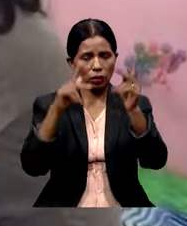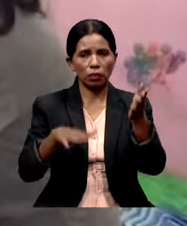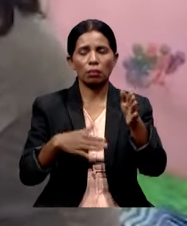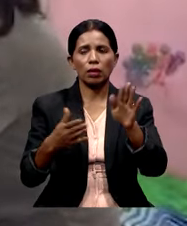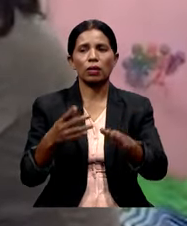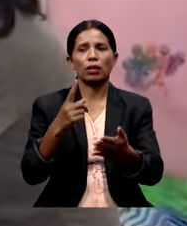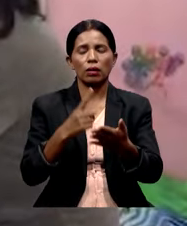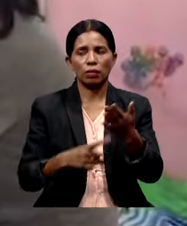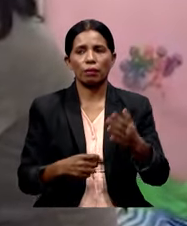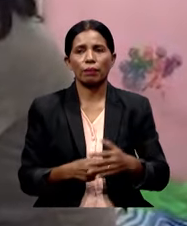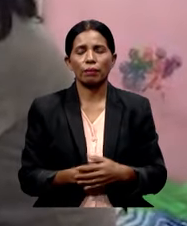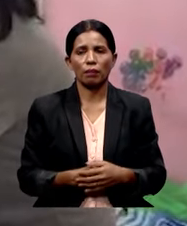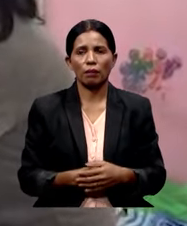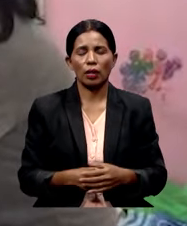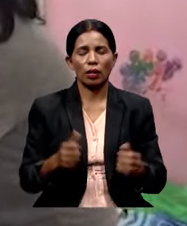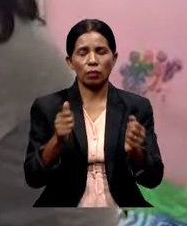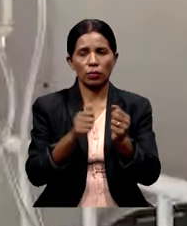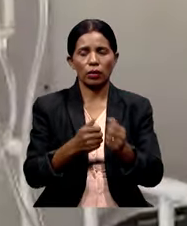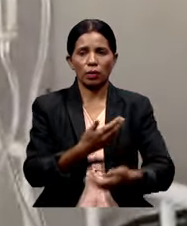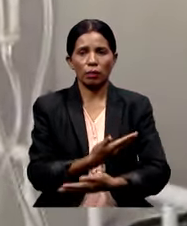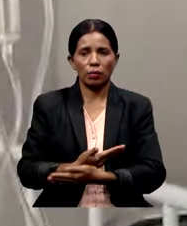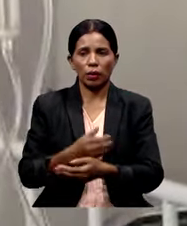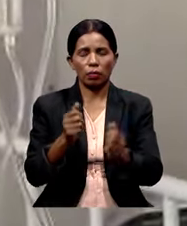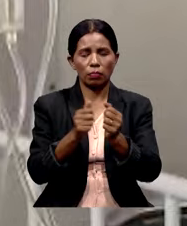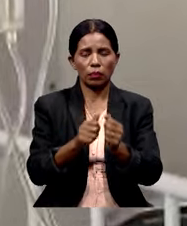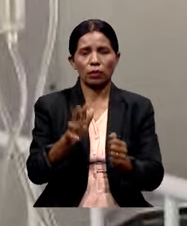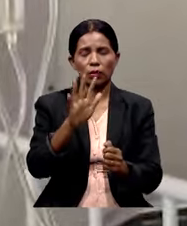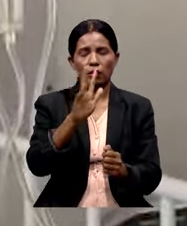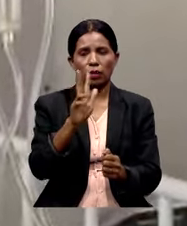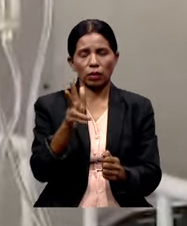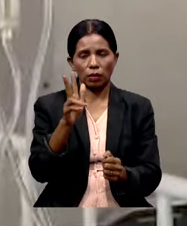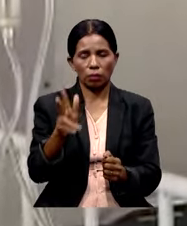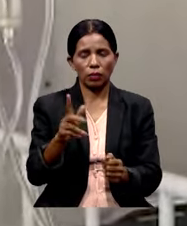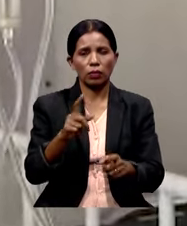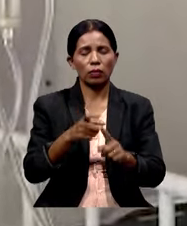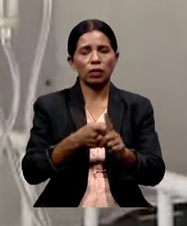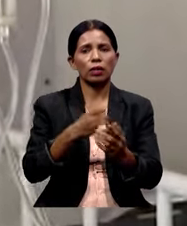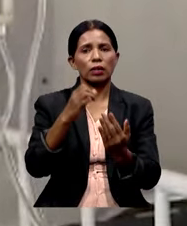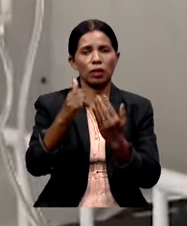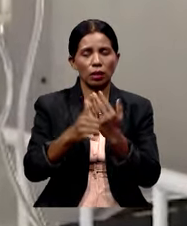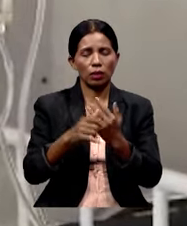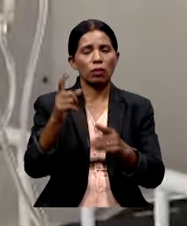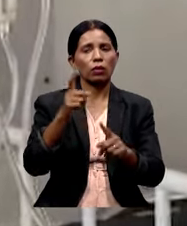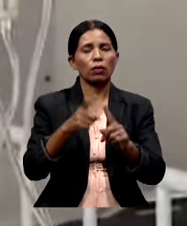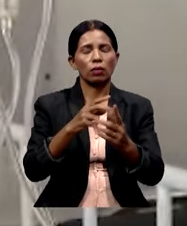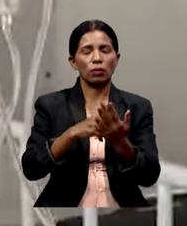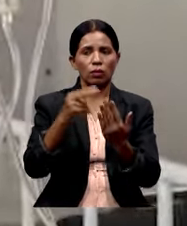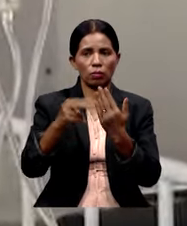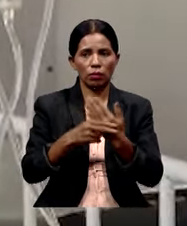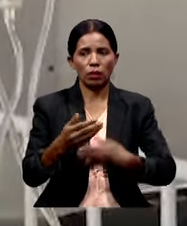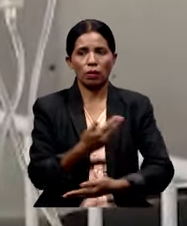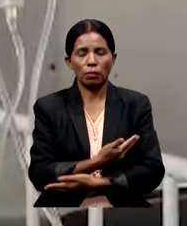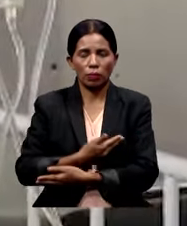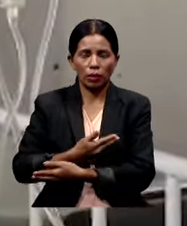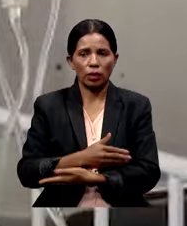Iane IFD ne ma hamutuk 30 husi janeiro to novembro ne ida mate ne neta bebe nebe mate ya kabulara bele